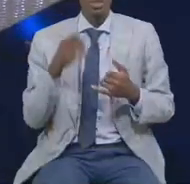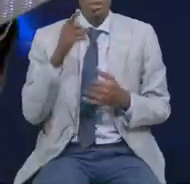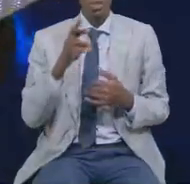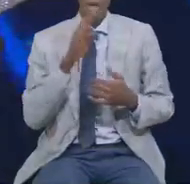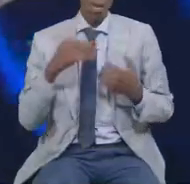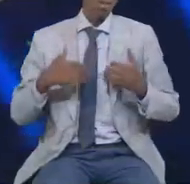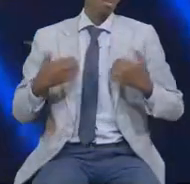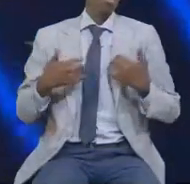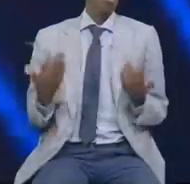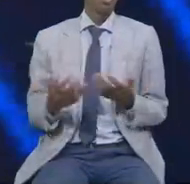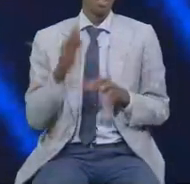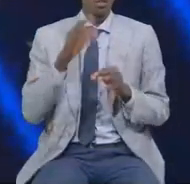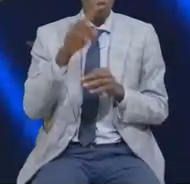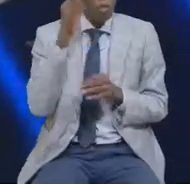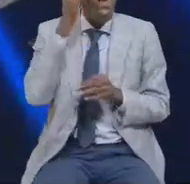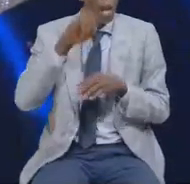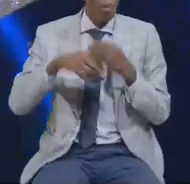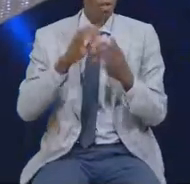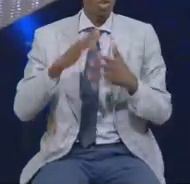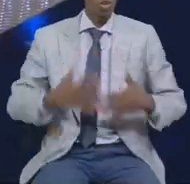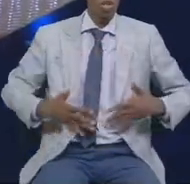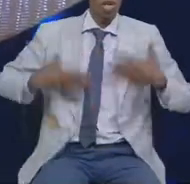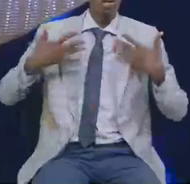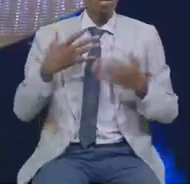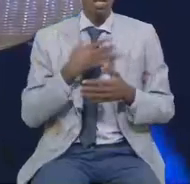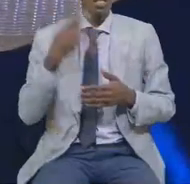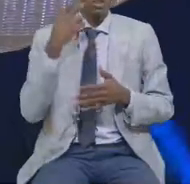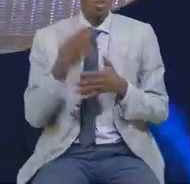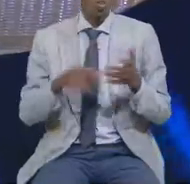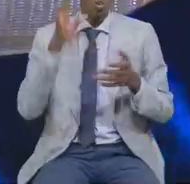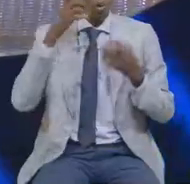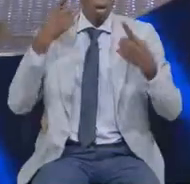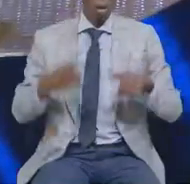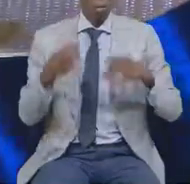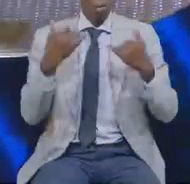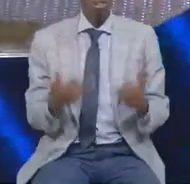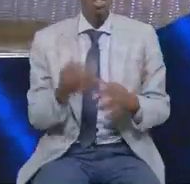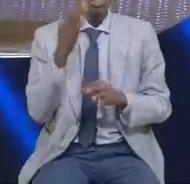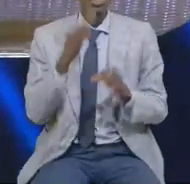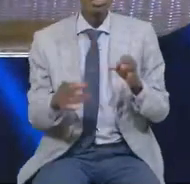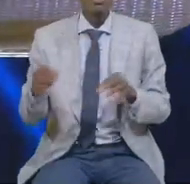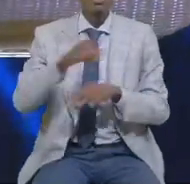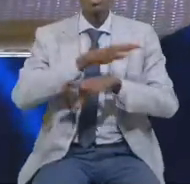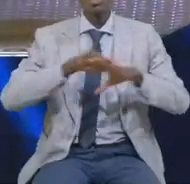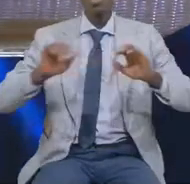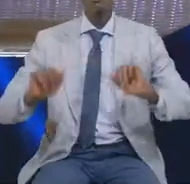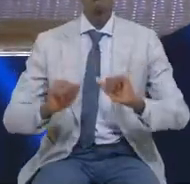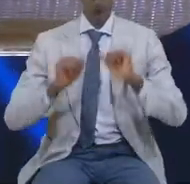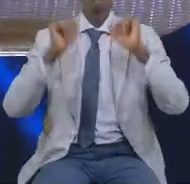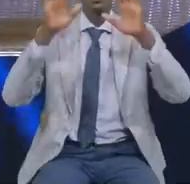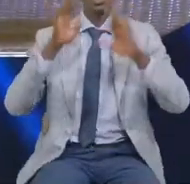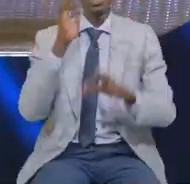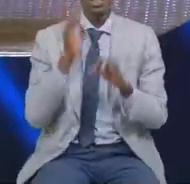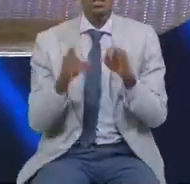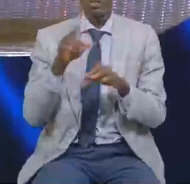pensez à votre vie, si vous pensez à ce qui va se produire maintenant, si vous ne vous soumettez pas, si vous ne